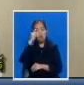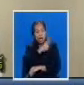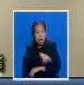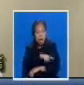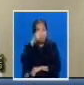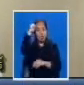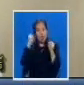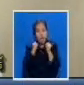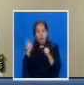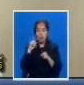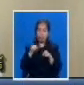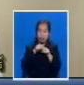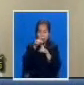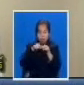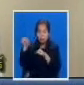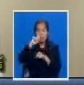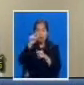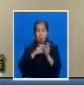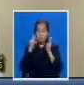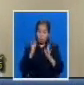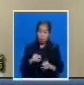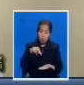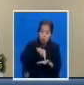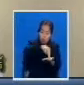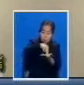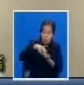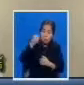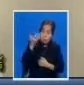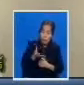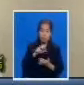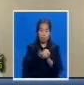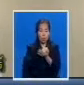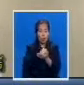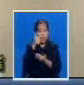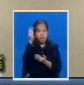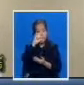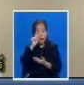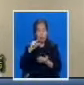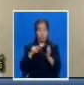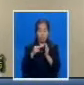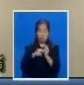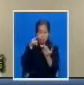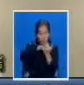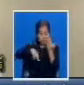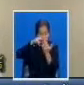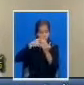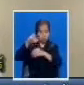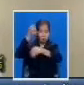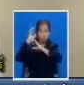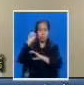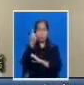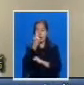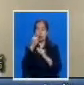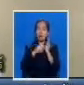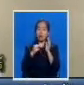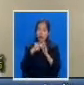จำนวนผู้โดยสารนะครับเพราะเป้าหมายของเราก็คือว่าเราจะต้องทำบริการรถเมล์ให้ดีขึ้นสำหรับพี่น้องประชาชนพร้อมๆไปกับการทำให้